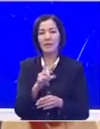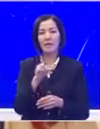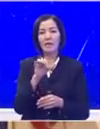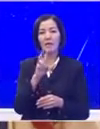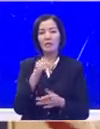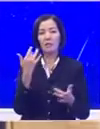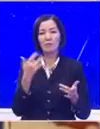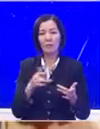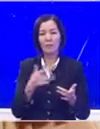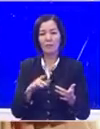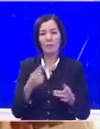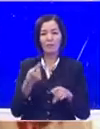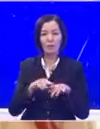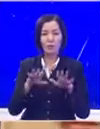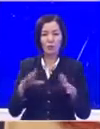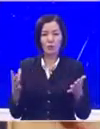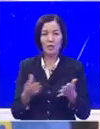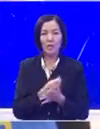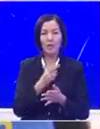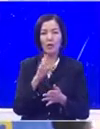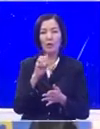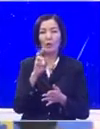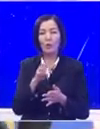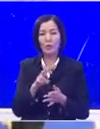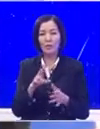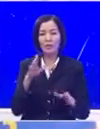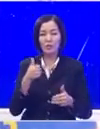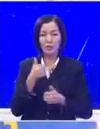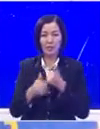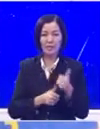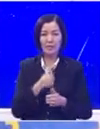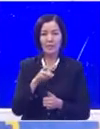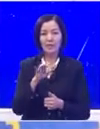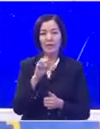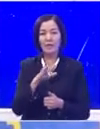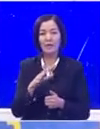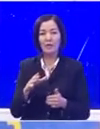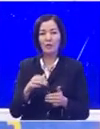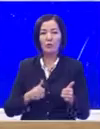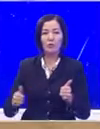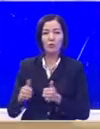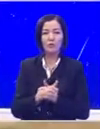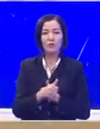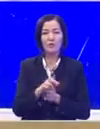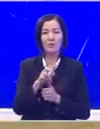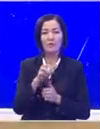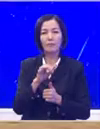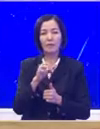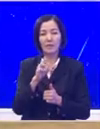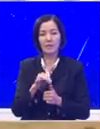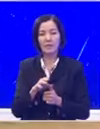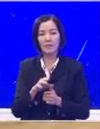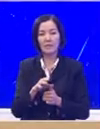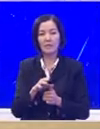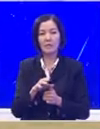Жамбыл ауданының тайы бірінші болып келді. Ал құнандар арасынан Талғар ауданының жүйрігі топ жарса, Беріктастың тобылғы торысы